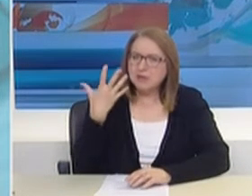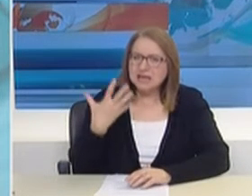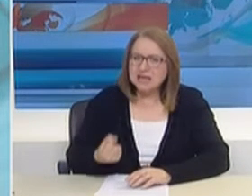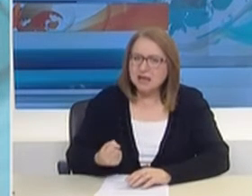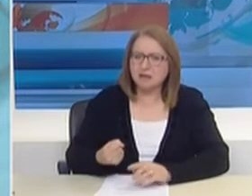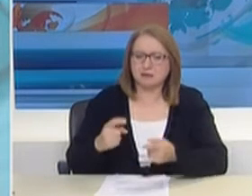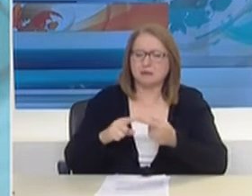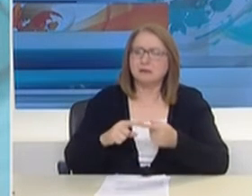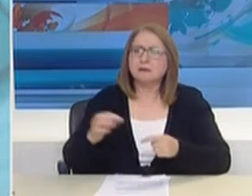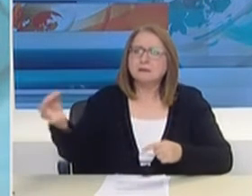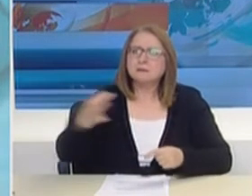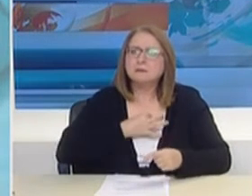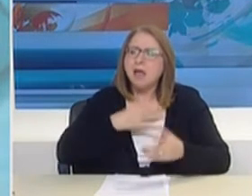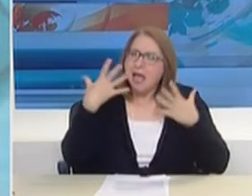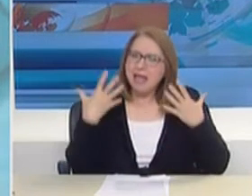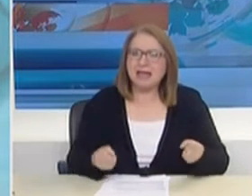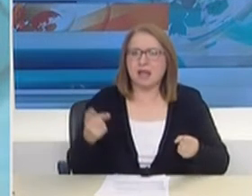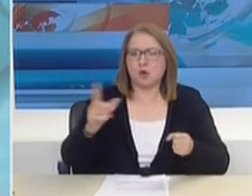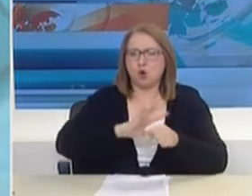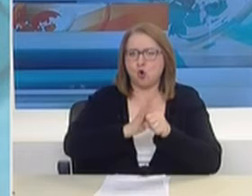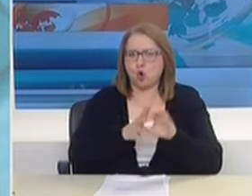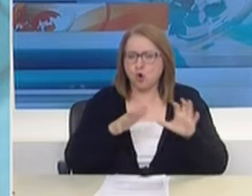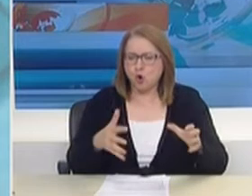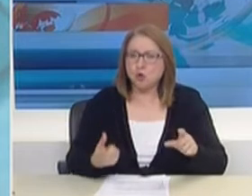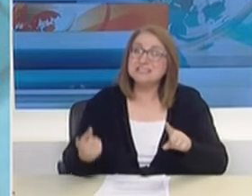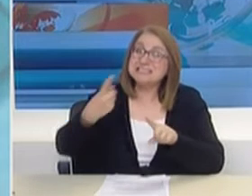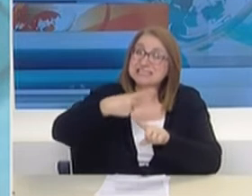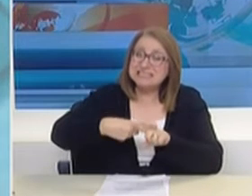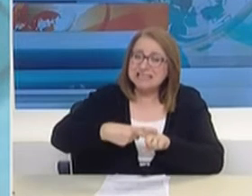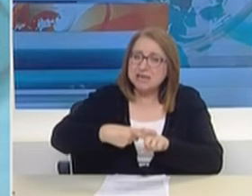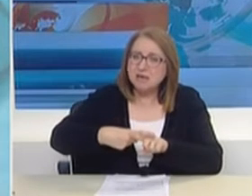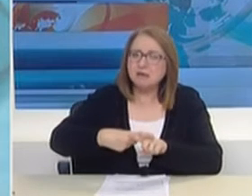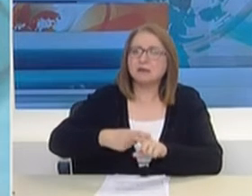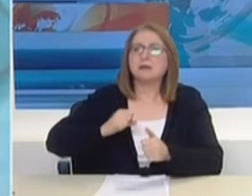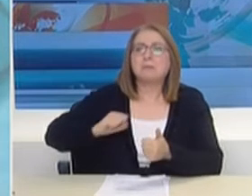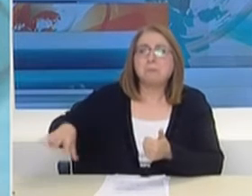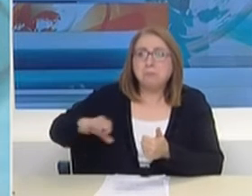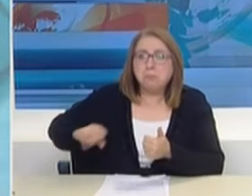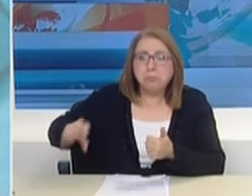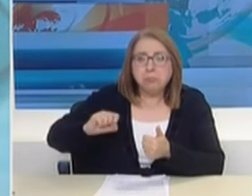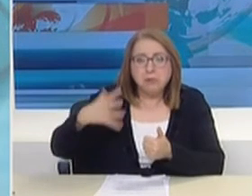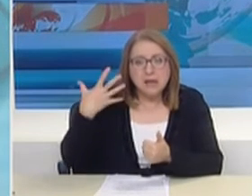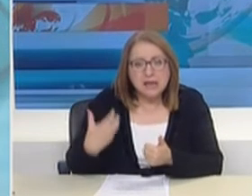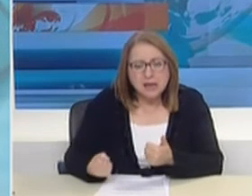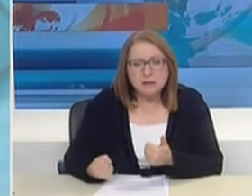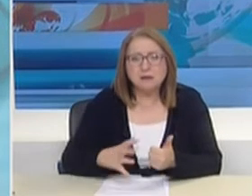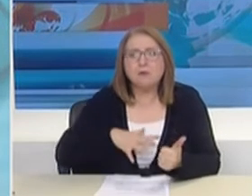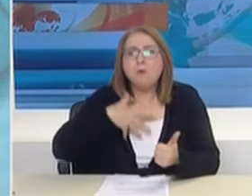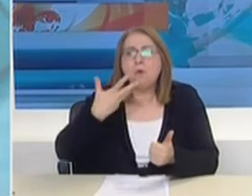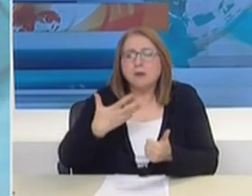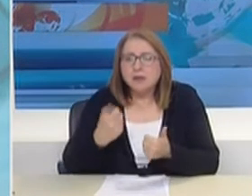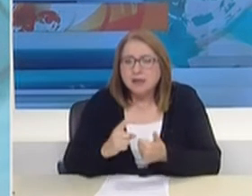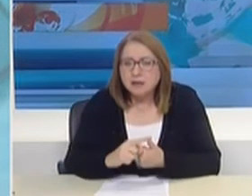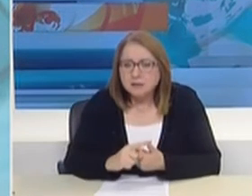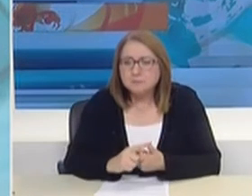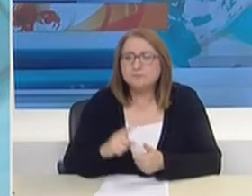είχαν μεταξύ άλλων και γαστροεντερικά και κάποιοι προεξάρχοντα